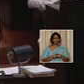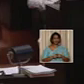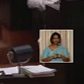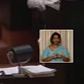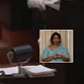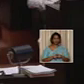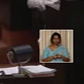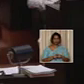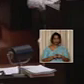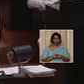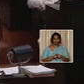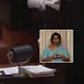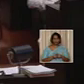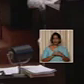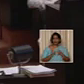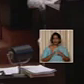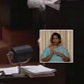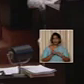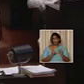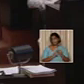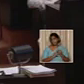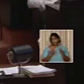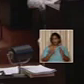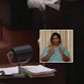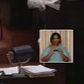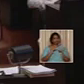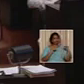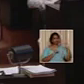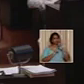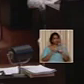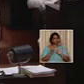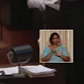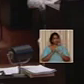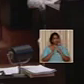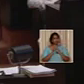डिरेक्ट एसपी रिक्रूटमेंट कर्ण वेरसट हट हो ए आयट एस आई आई